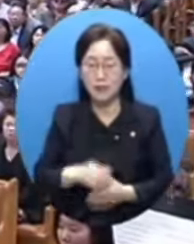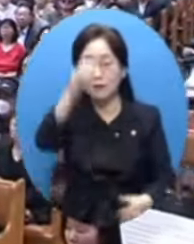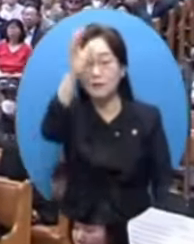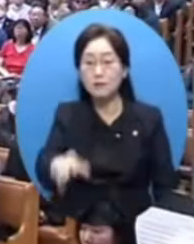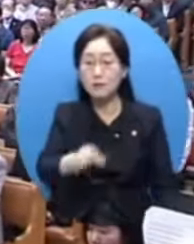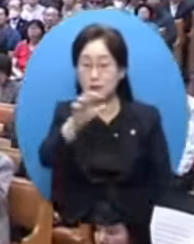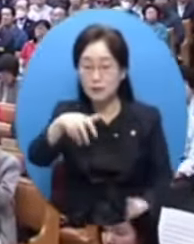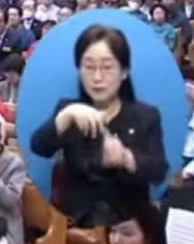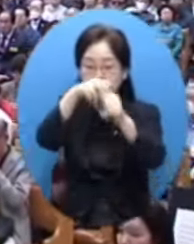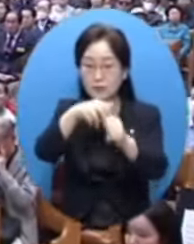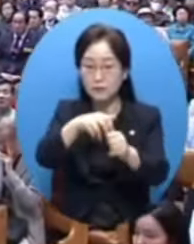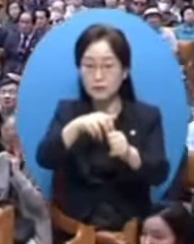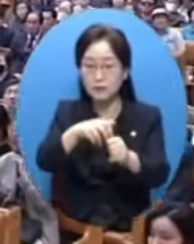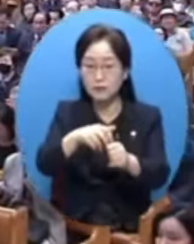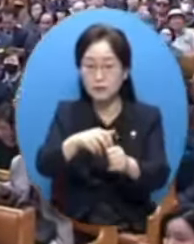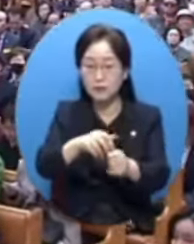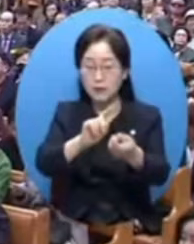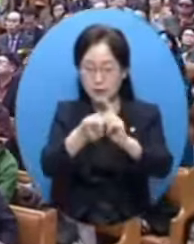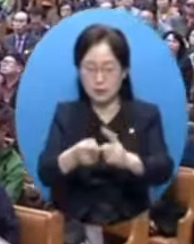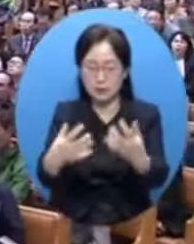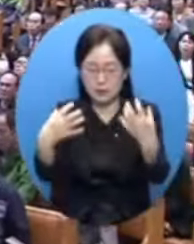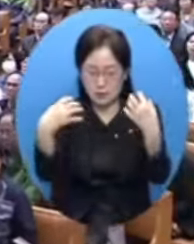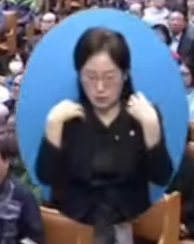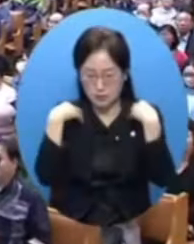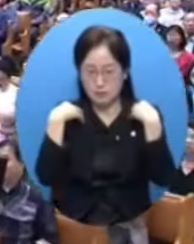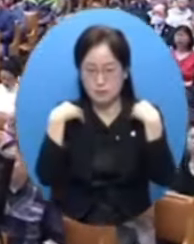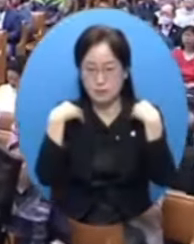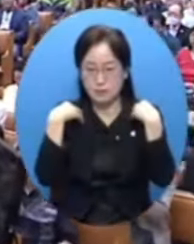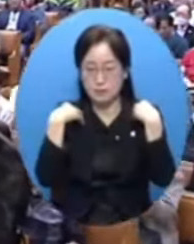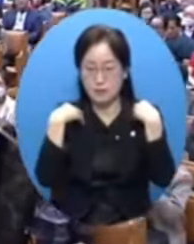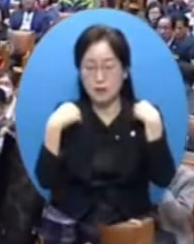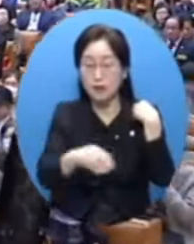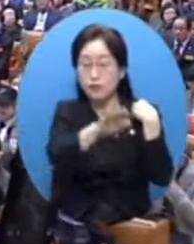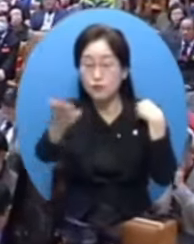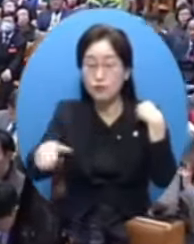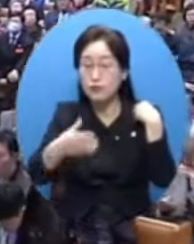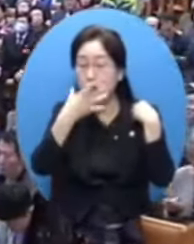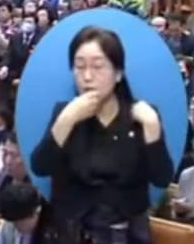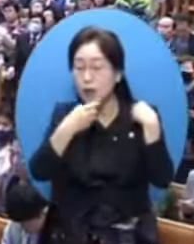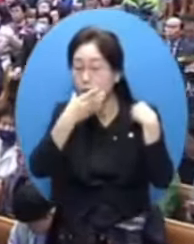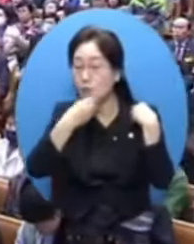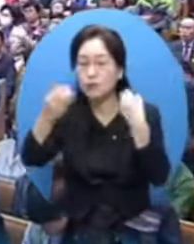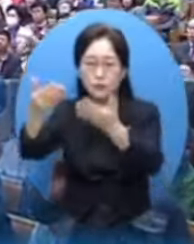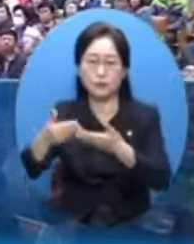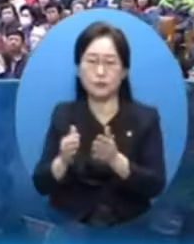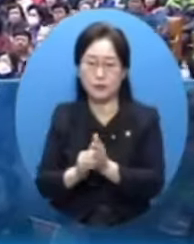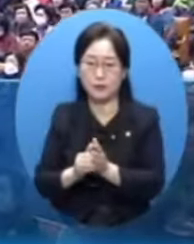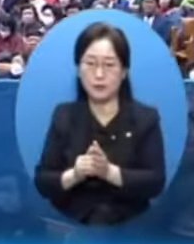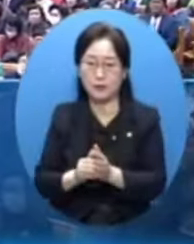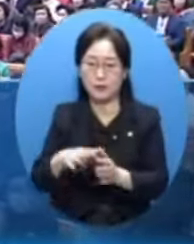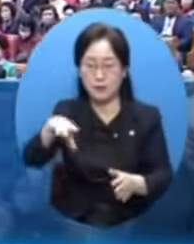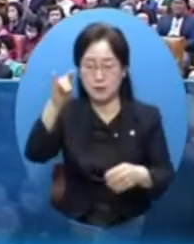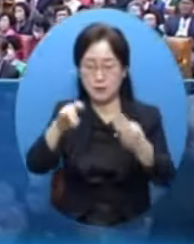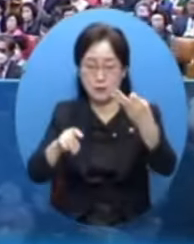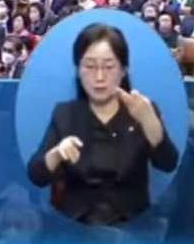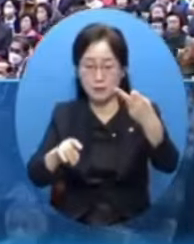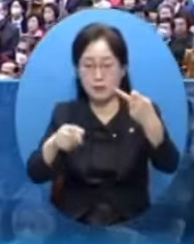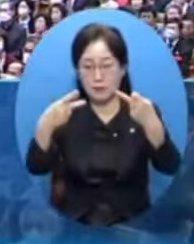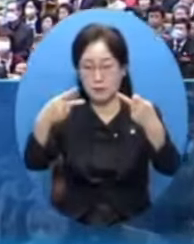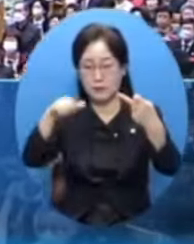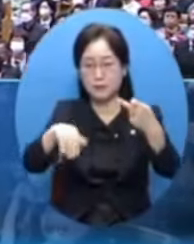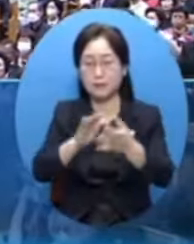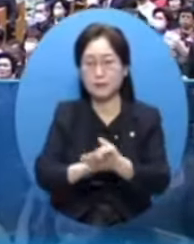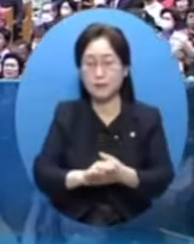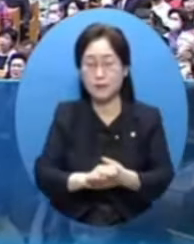십자가에서 예수님이 대신 우리의 저주를 짊어지고 돌아가심으로 우리에게 아브라함의 복이 임하게 된 것입니다 창세기 10장 2절로 3절에 아브라함의